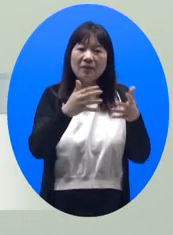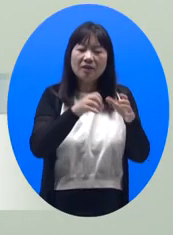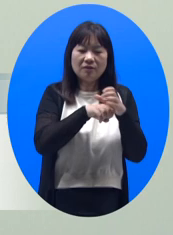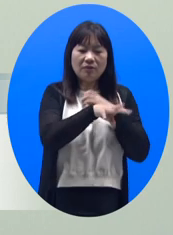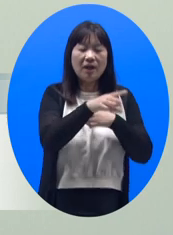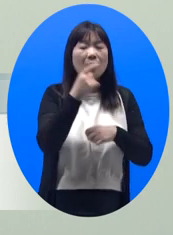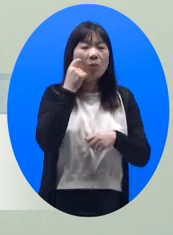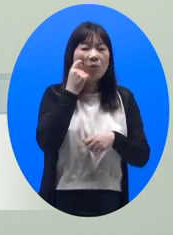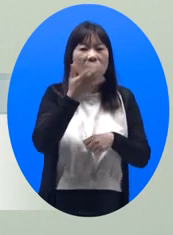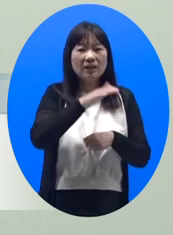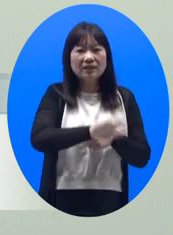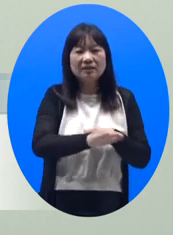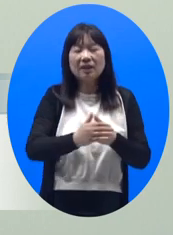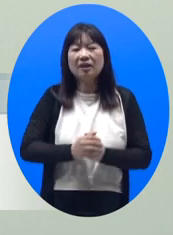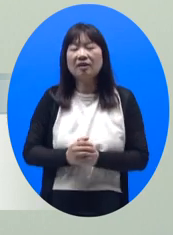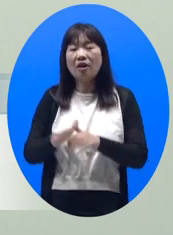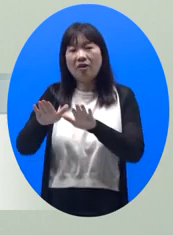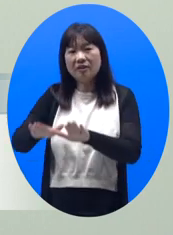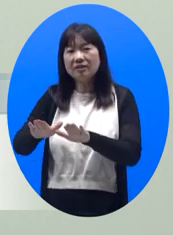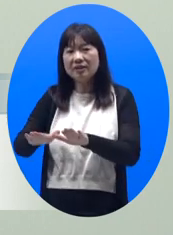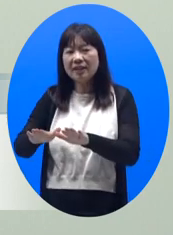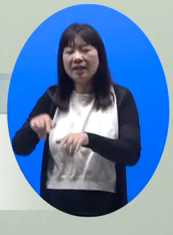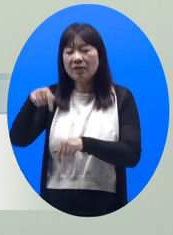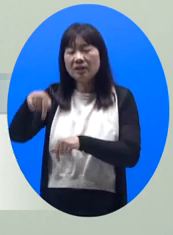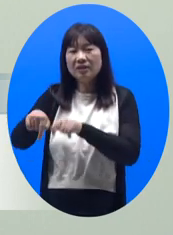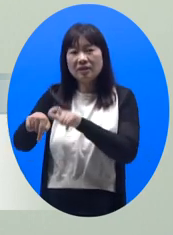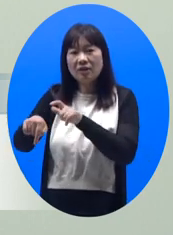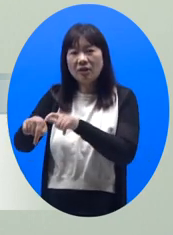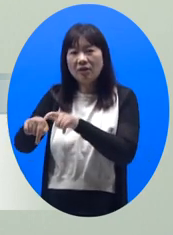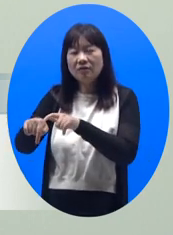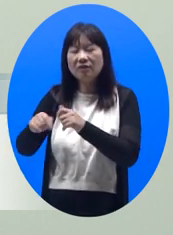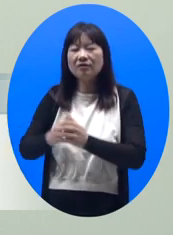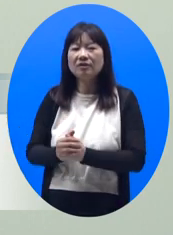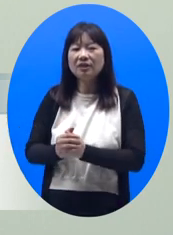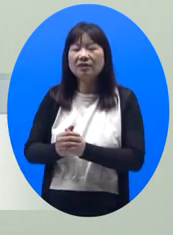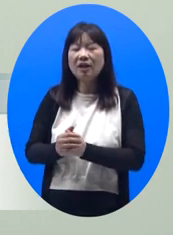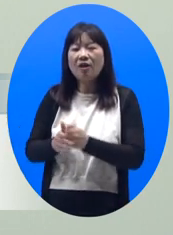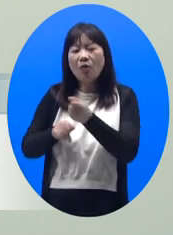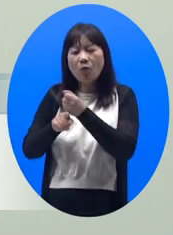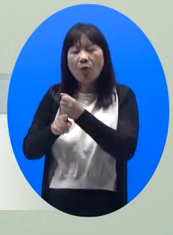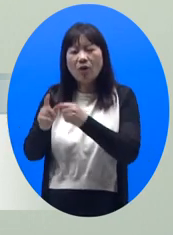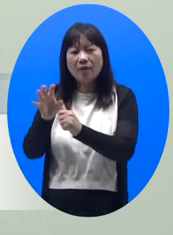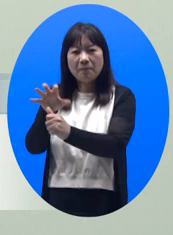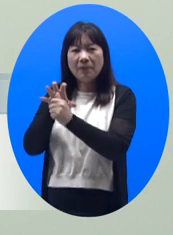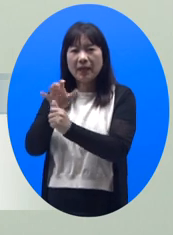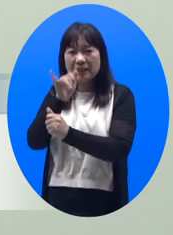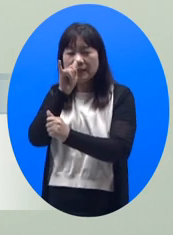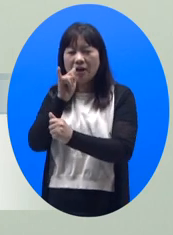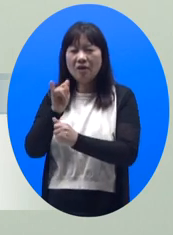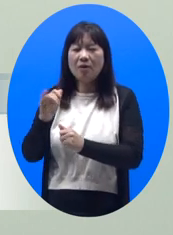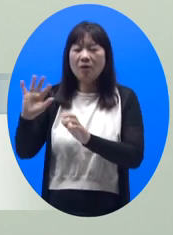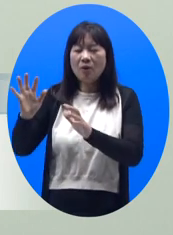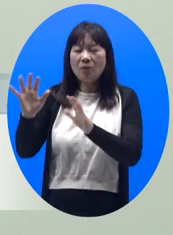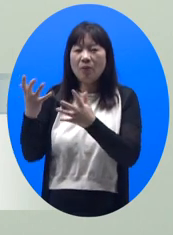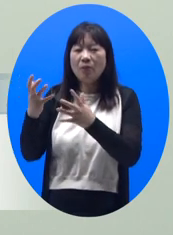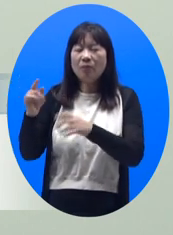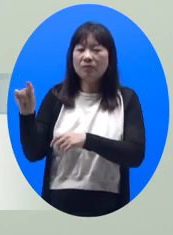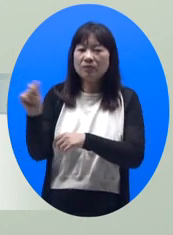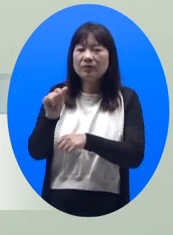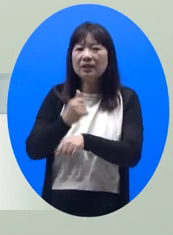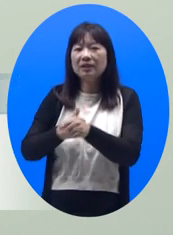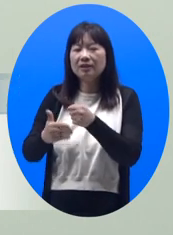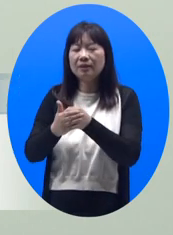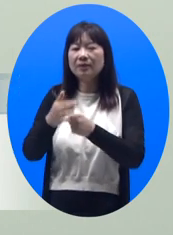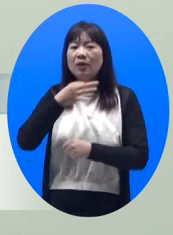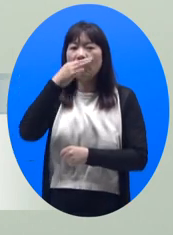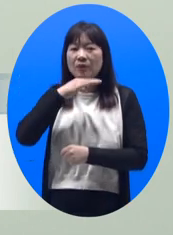못 시켜주는데, 현재 제트팬은 벤츄리 원리를 이용해서 이제 굉장히 풍속이 빠릅니다. 그래서 효과적으로